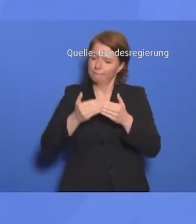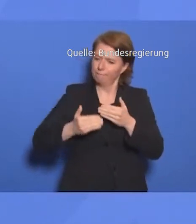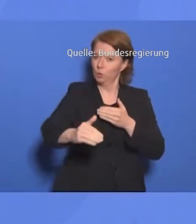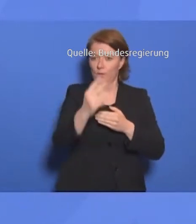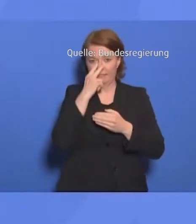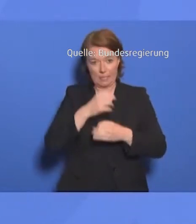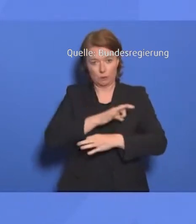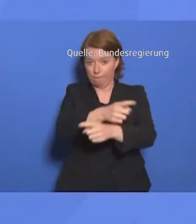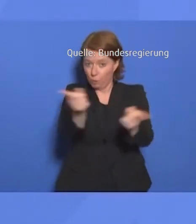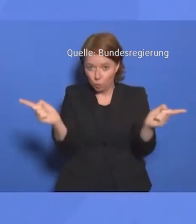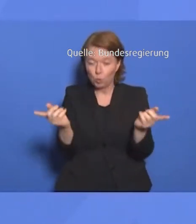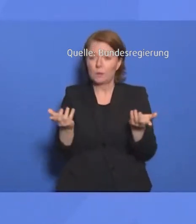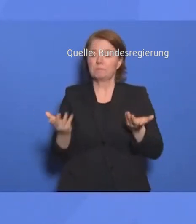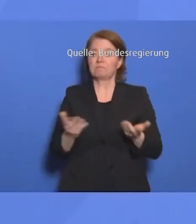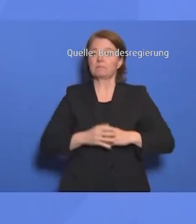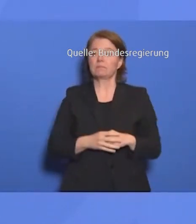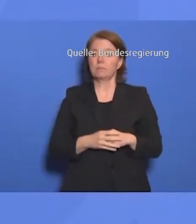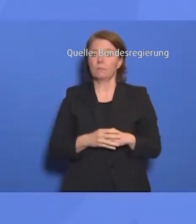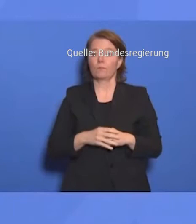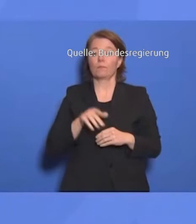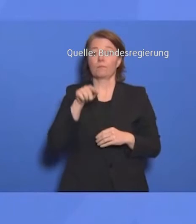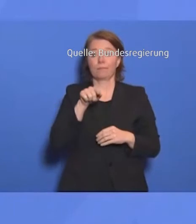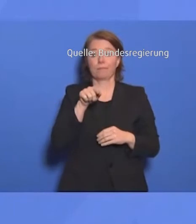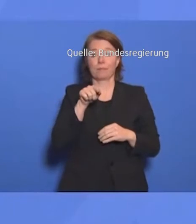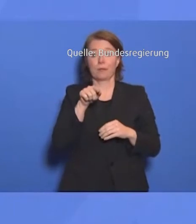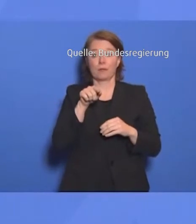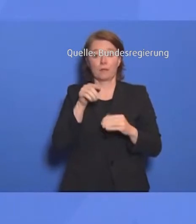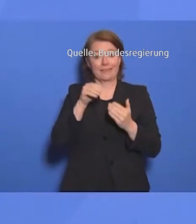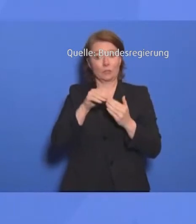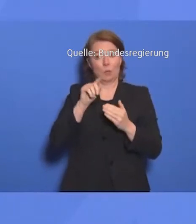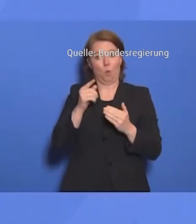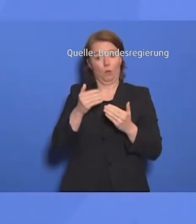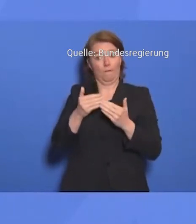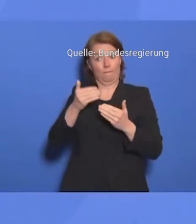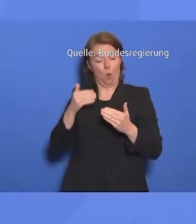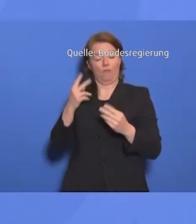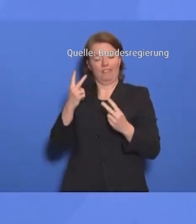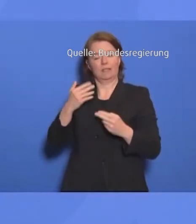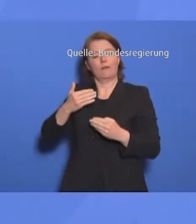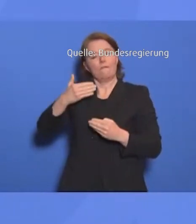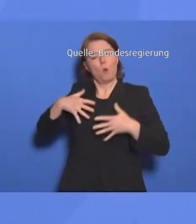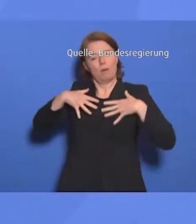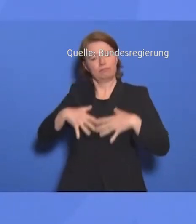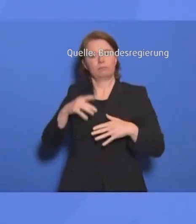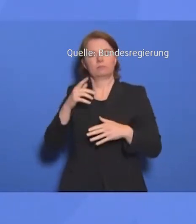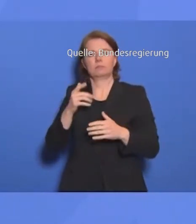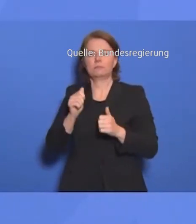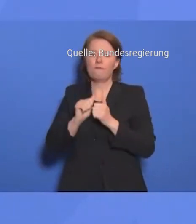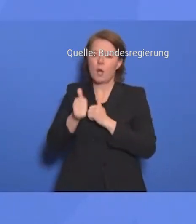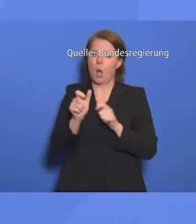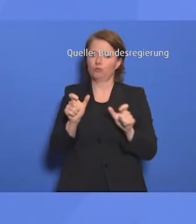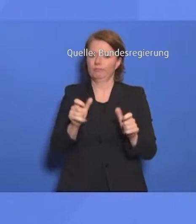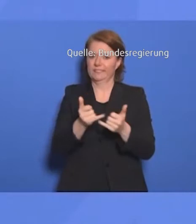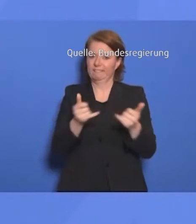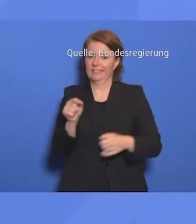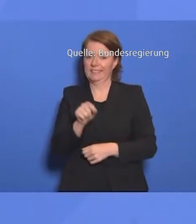Vorsorge. Und wenn sich die Mutation bei uns schon ausgebreitet hätte, dann könnten sich die Infektionszahlen, das ist es ja, was wir in